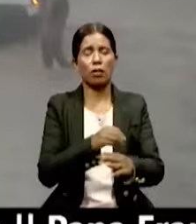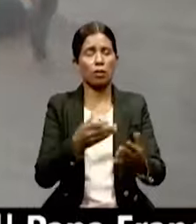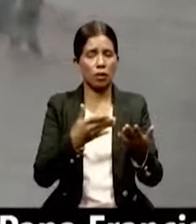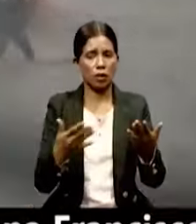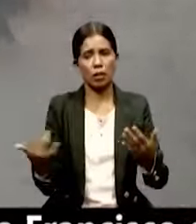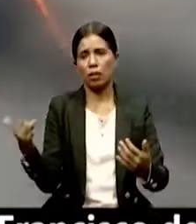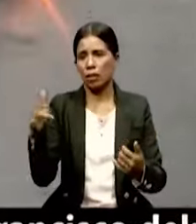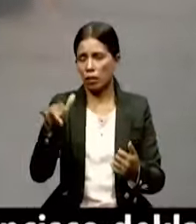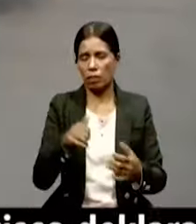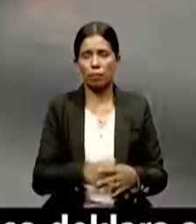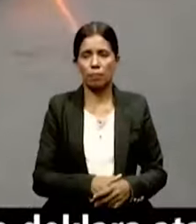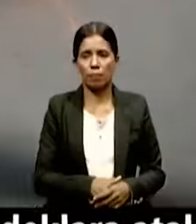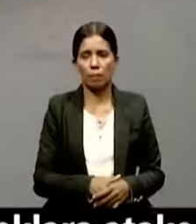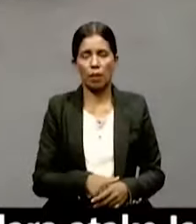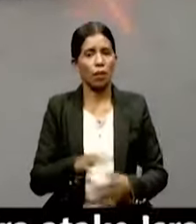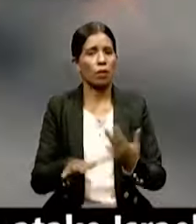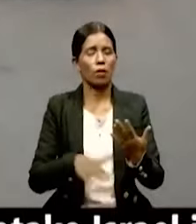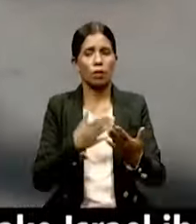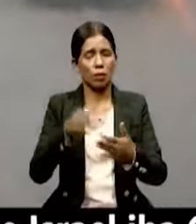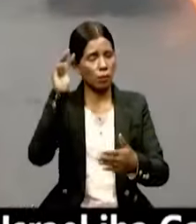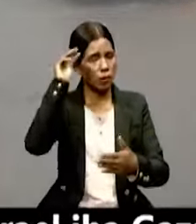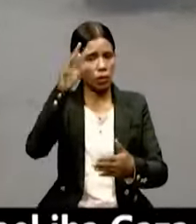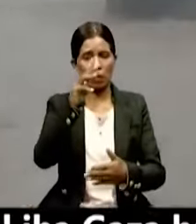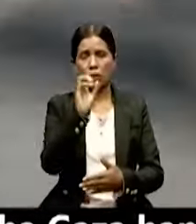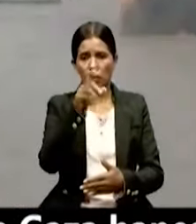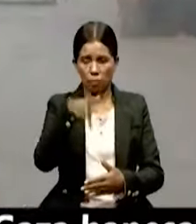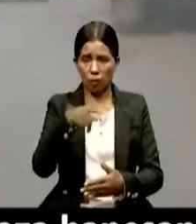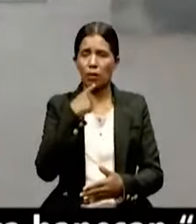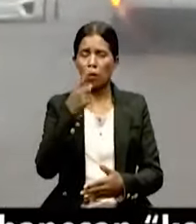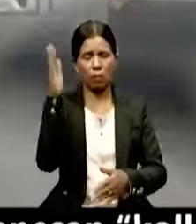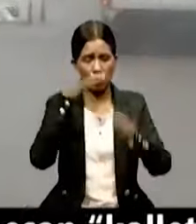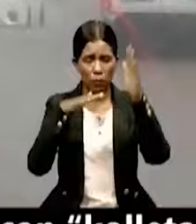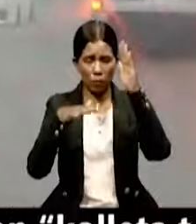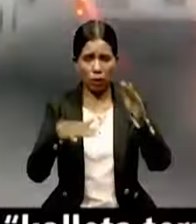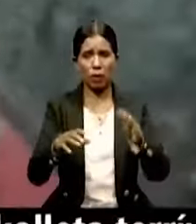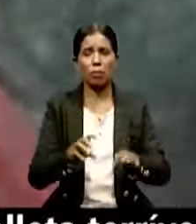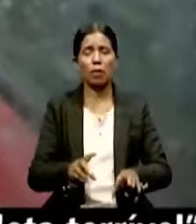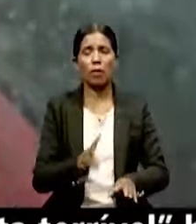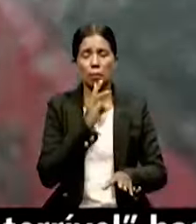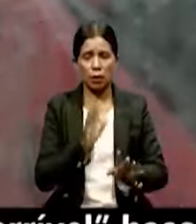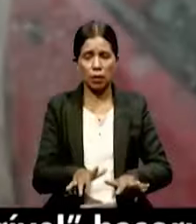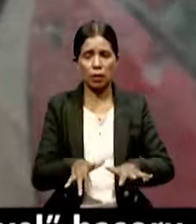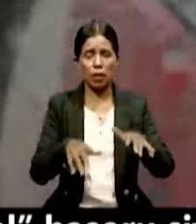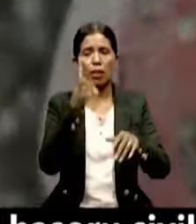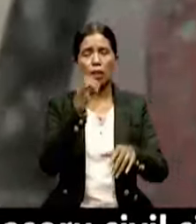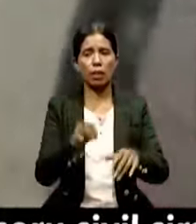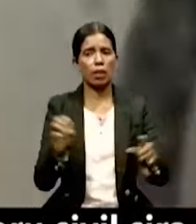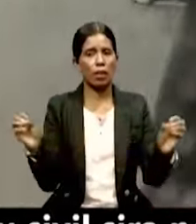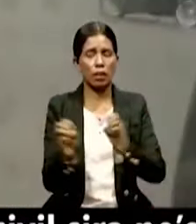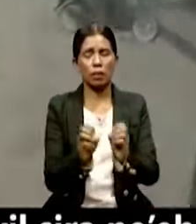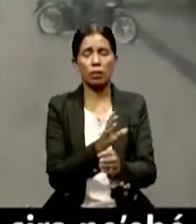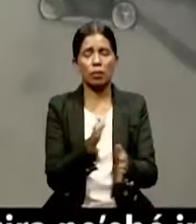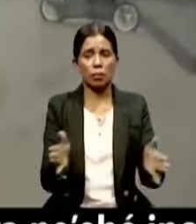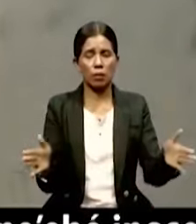sira seluk. O situasaun ne ministro obras publika hateten problema inundasaun ya capital Dili la os drainazen makla